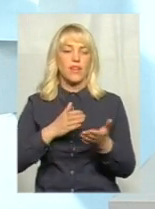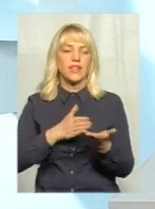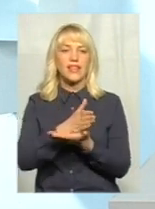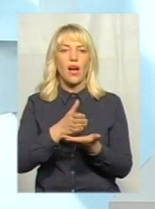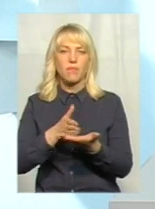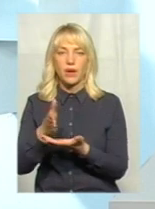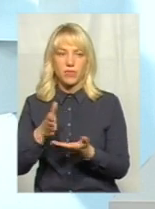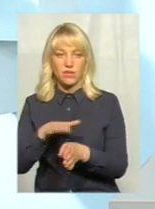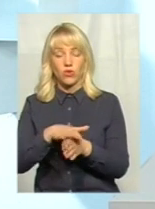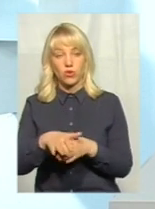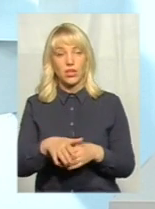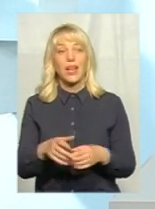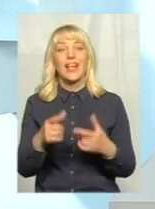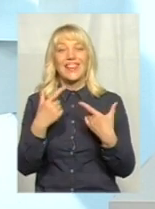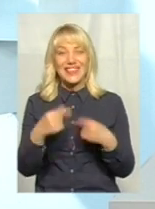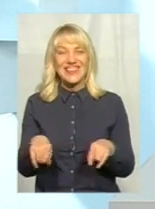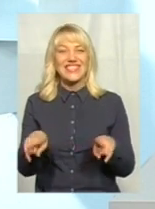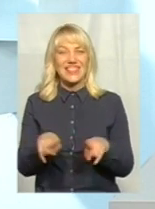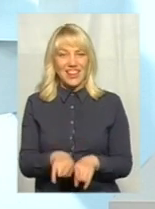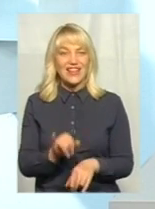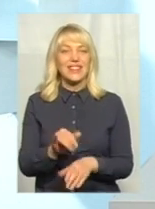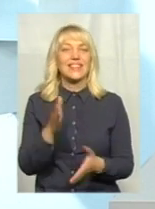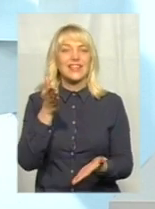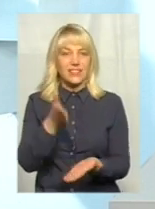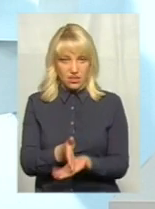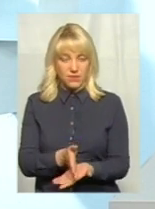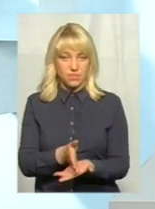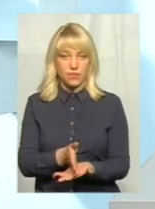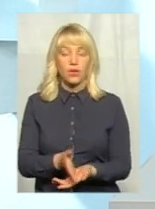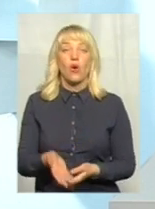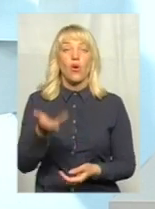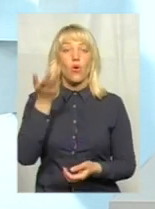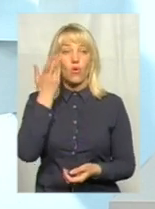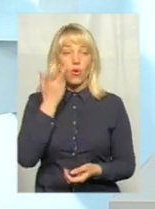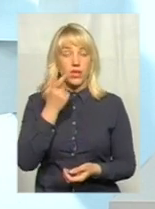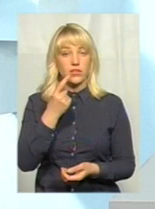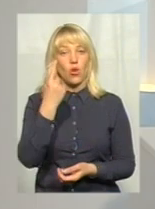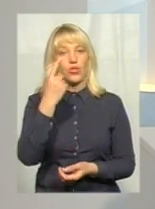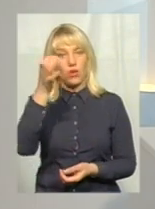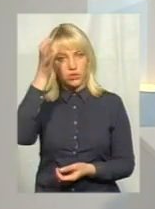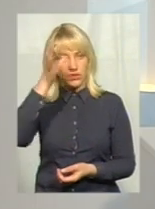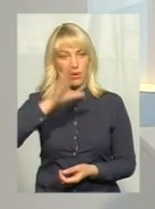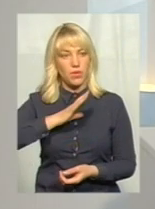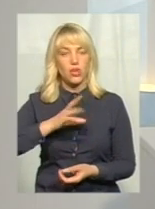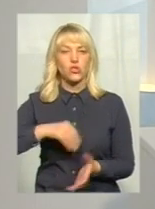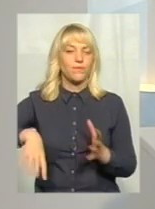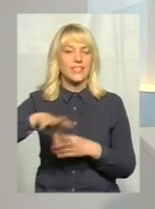Ну, десь воно і так і є, тому що колись одної освіти хватало людині, щоб все